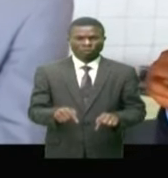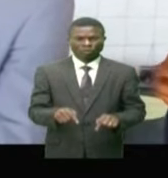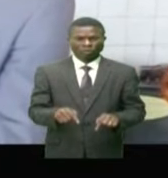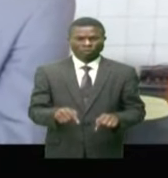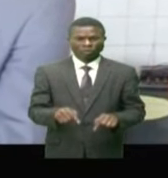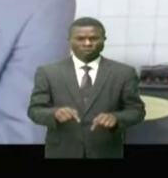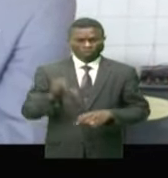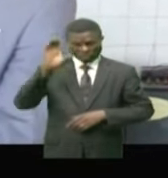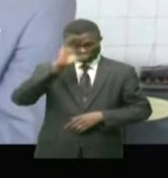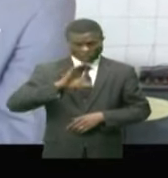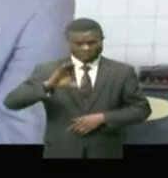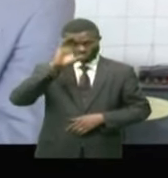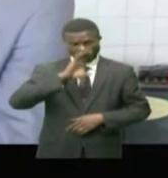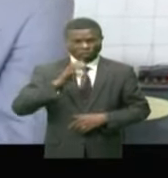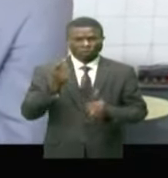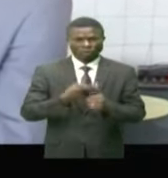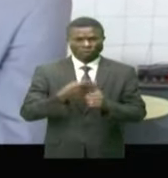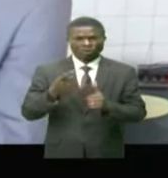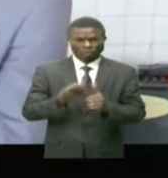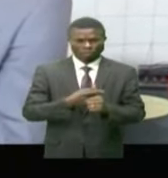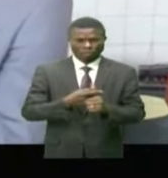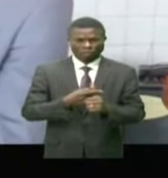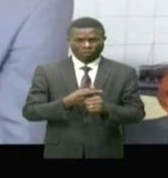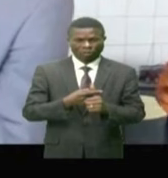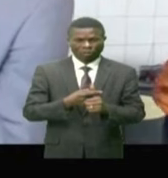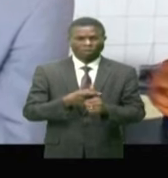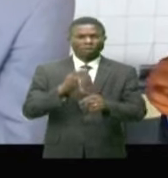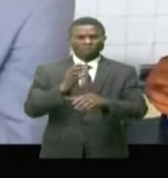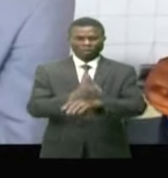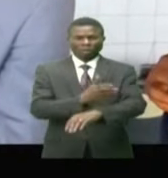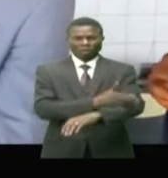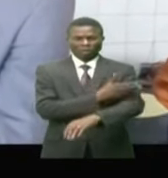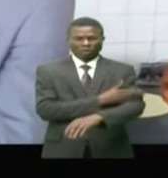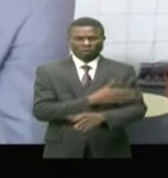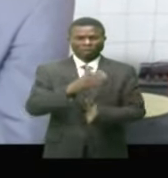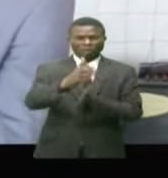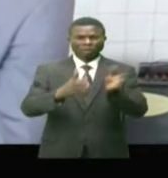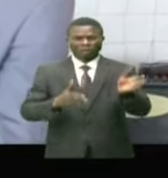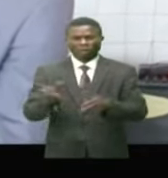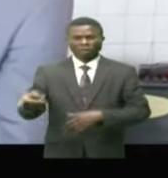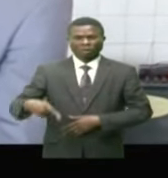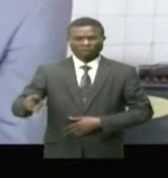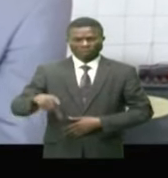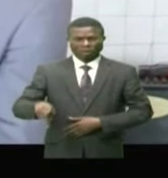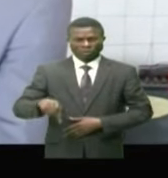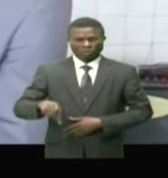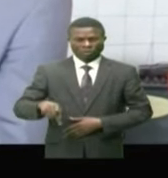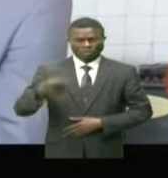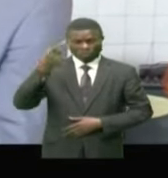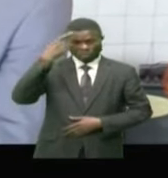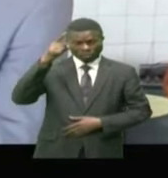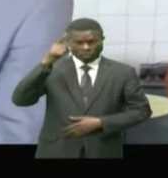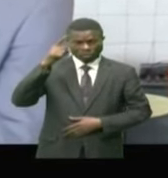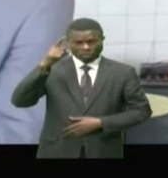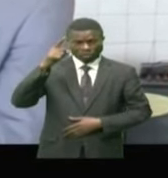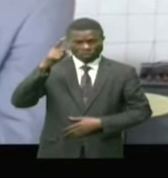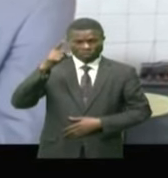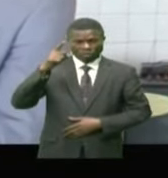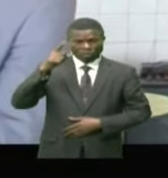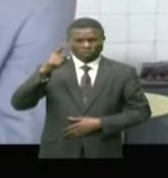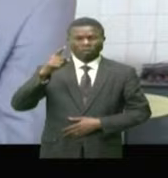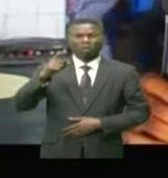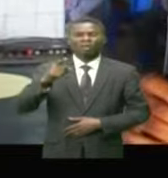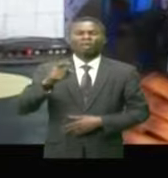de chercher à accroître les recettes de la province pour ce second